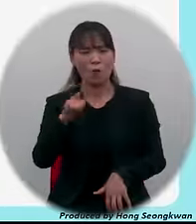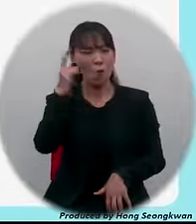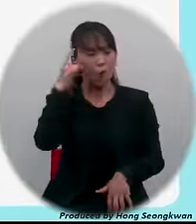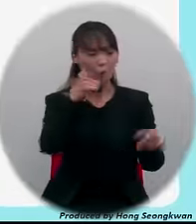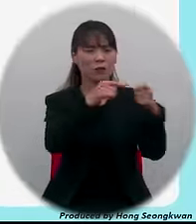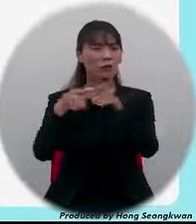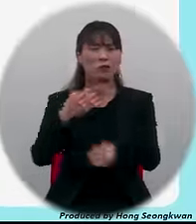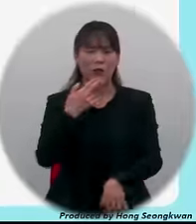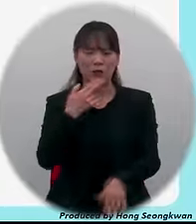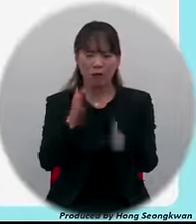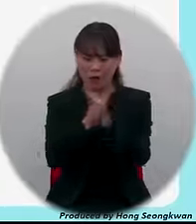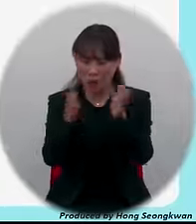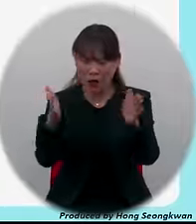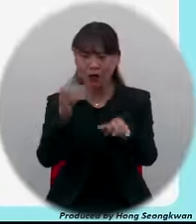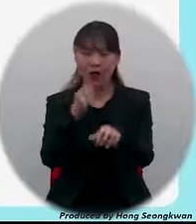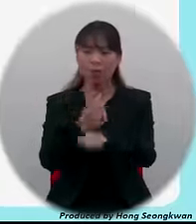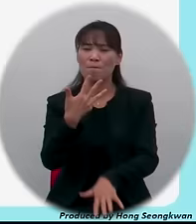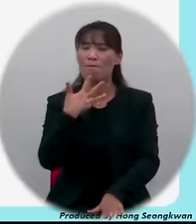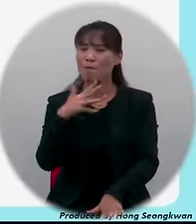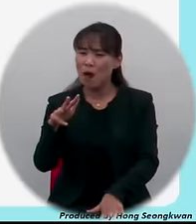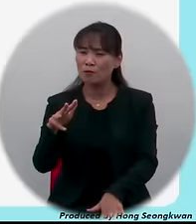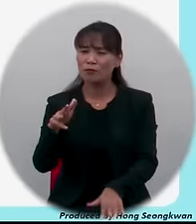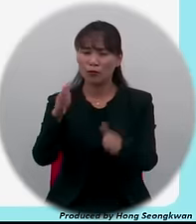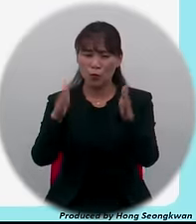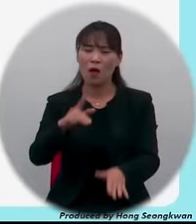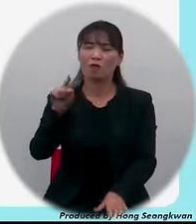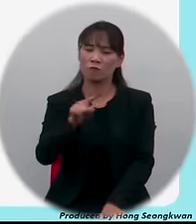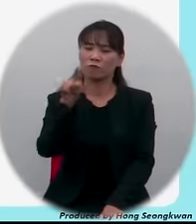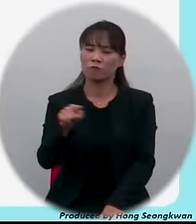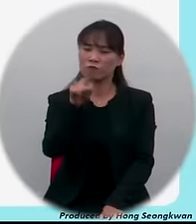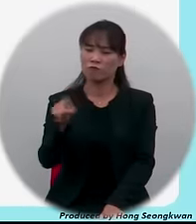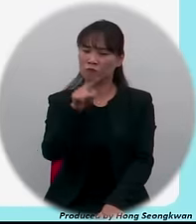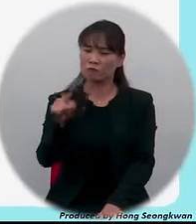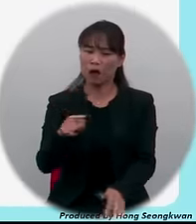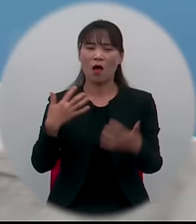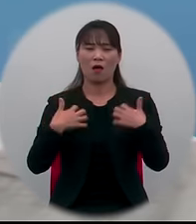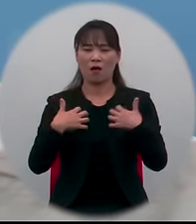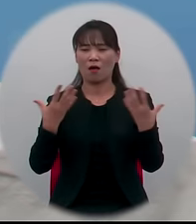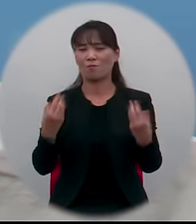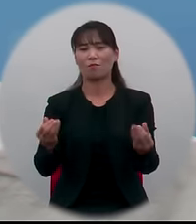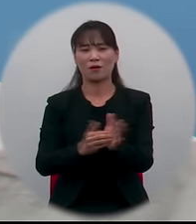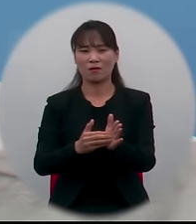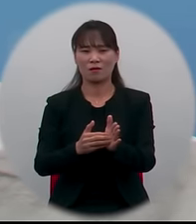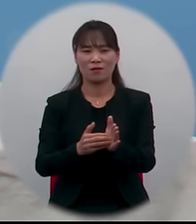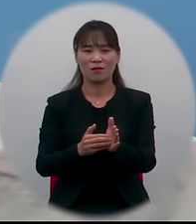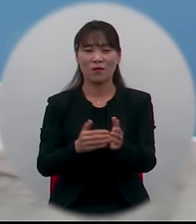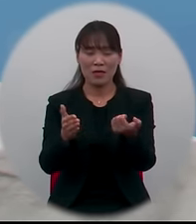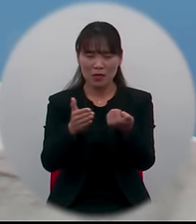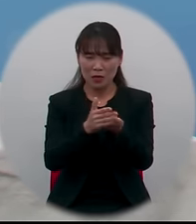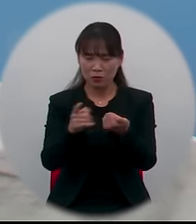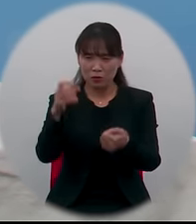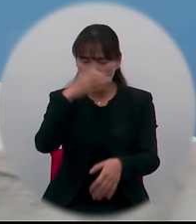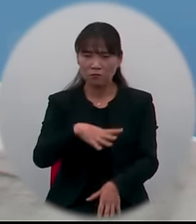시작하면 8분 내내 손가락을 뱅글뱅글 돌리다 보면은 게임이 끝납니다 그래서 굉장히 직관적으로 이해된